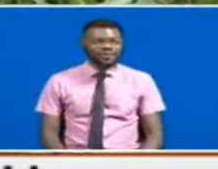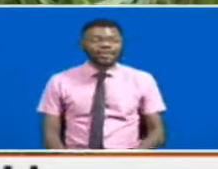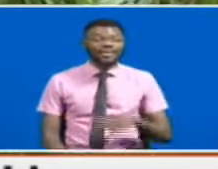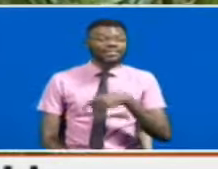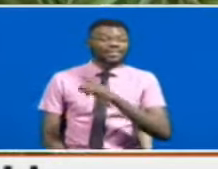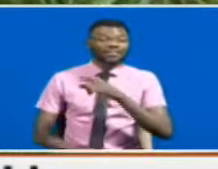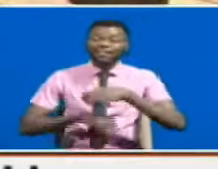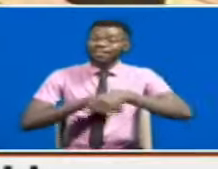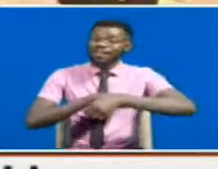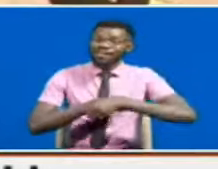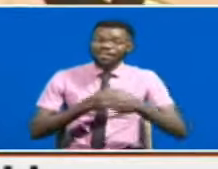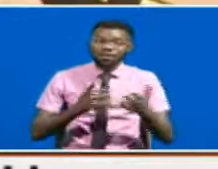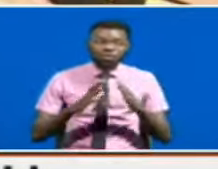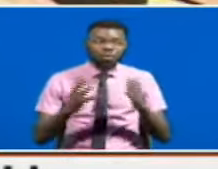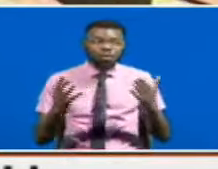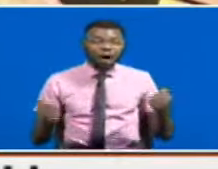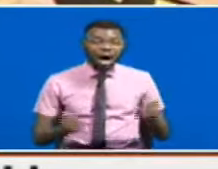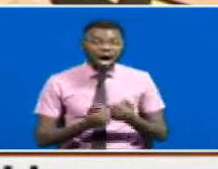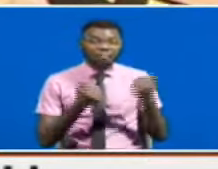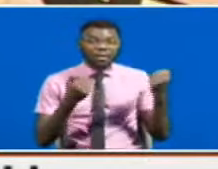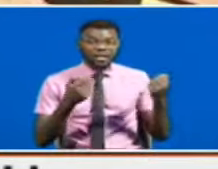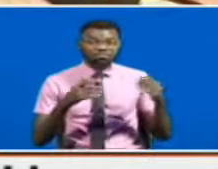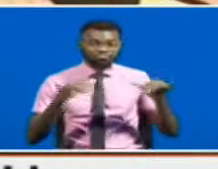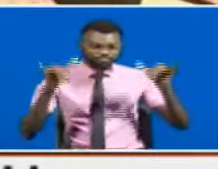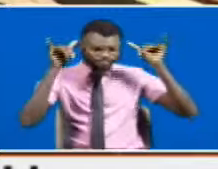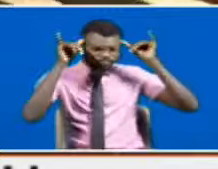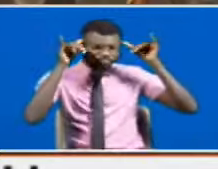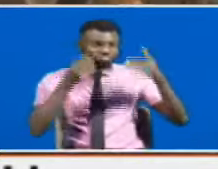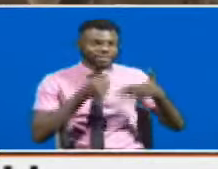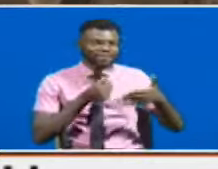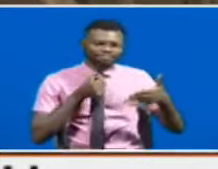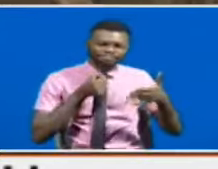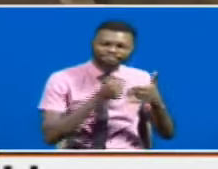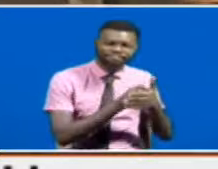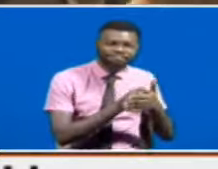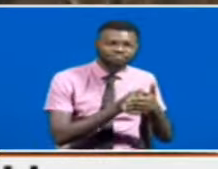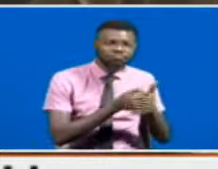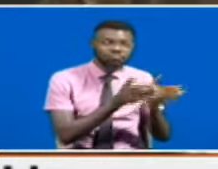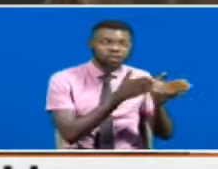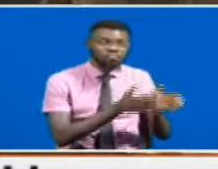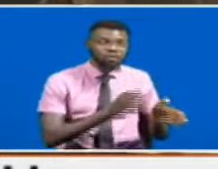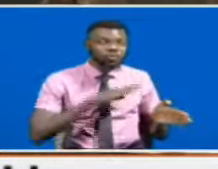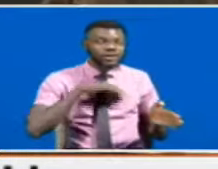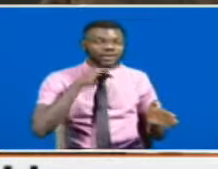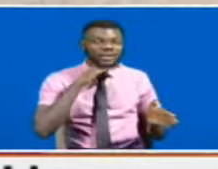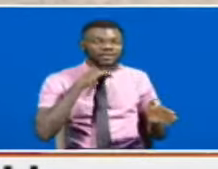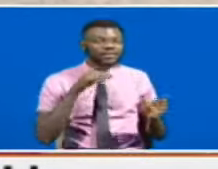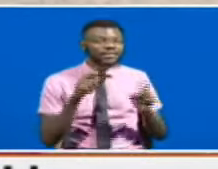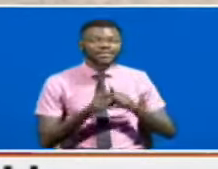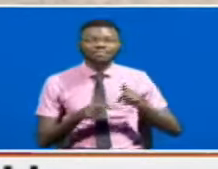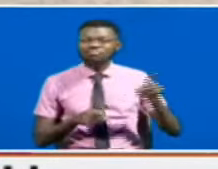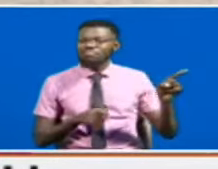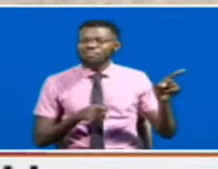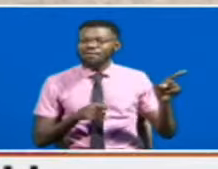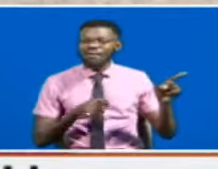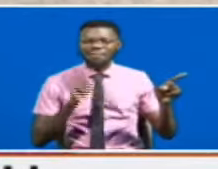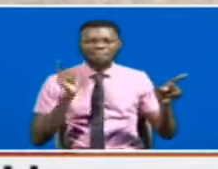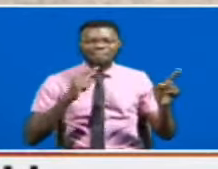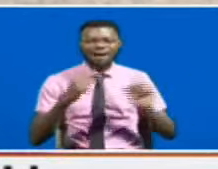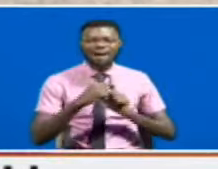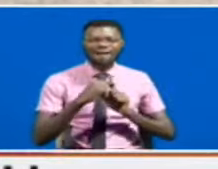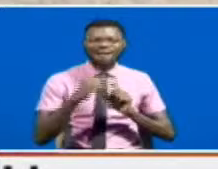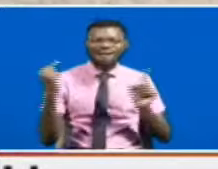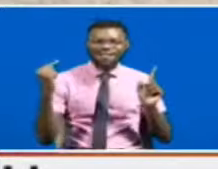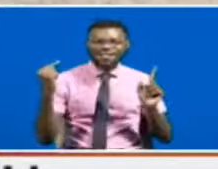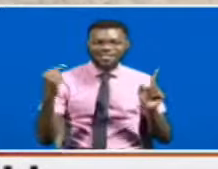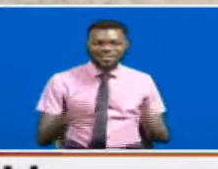Anasema iwapo fahali atamuua mtu kwa kukusudia, ni sharti pia naye auliwe kwa uchungu bila kuchunwa. Ikiwa mtu tu kwa sijui